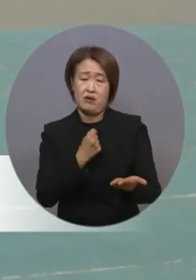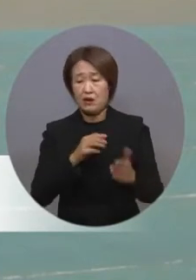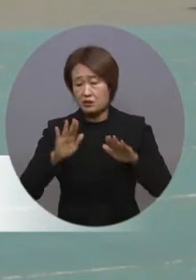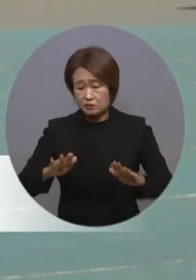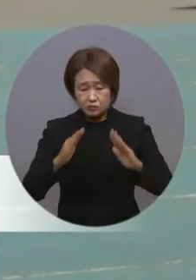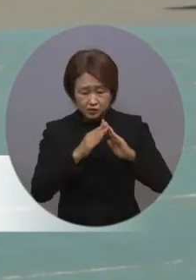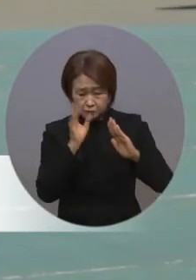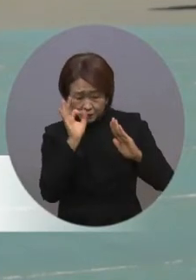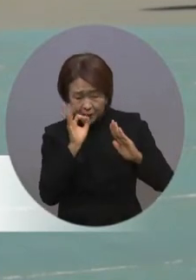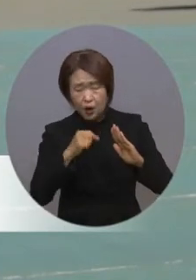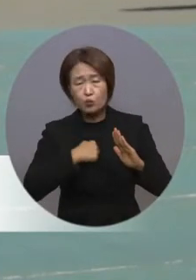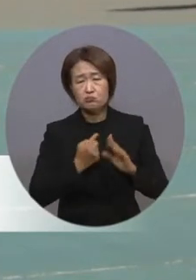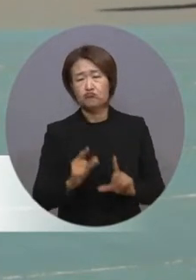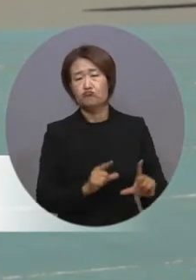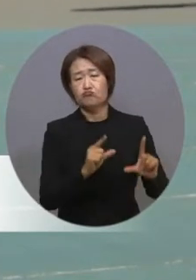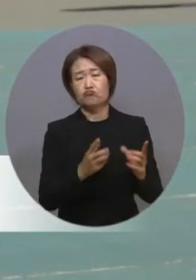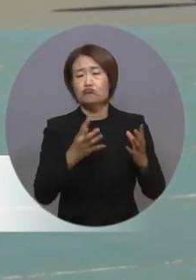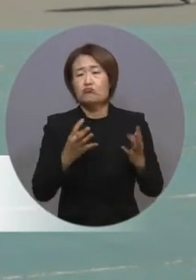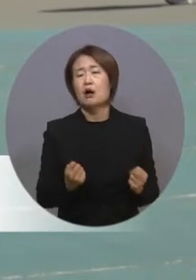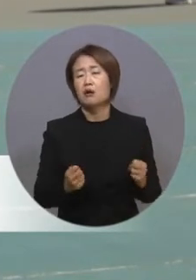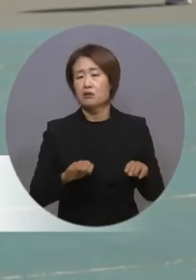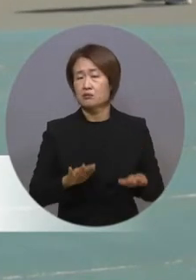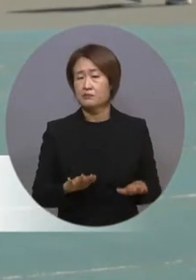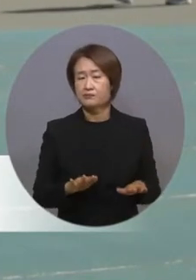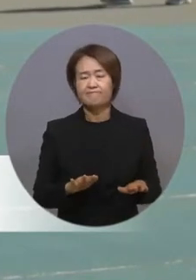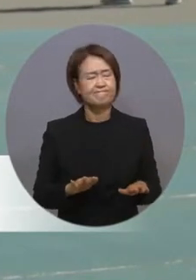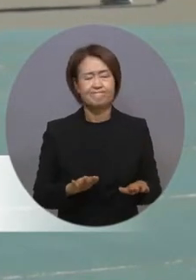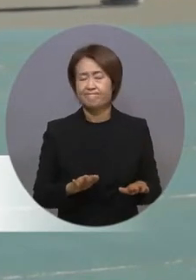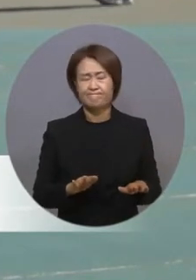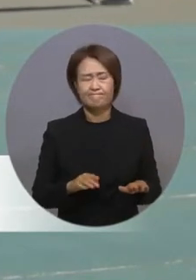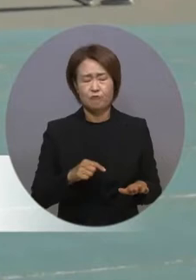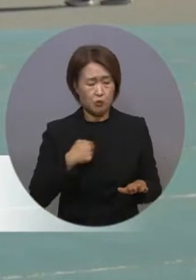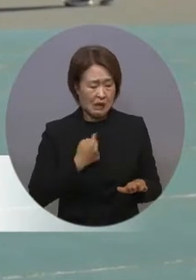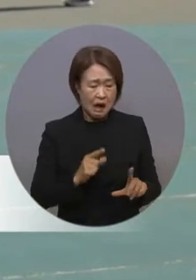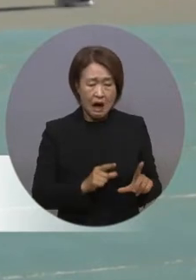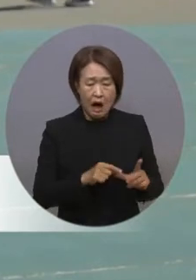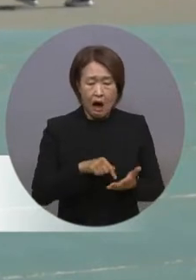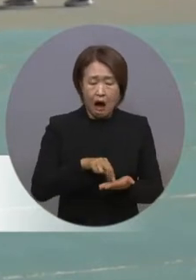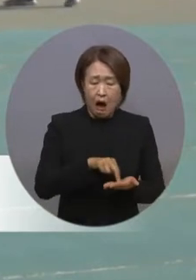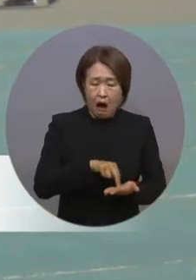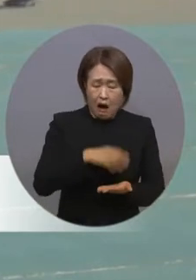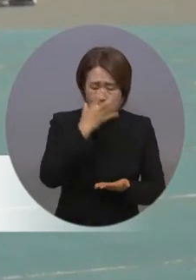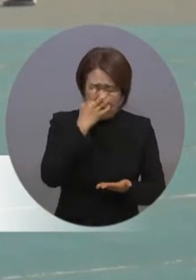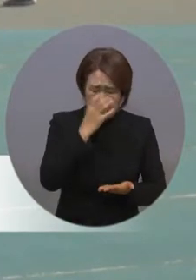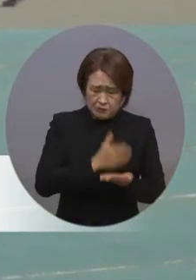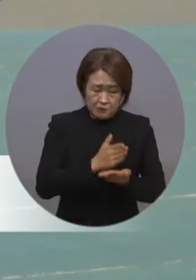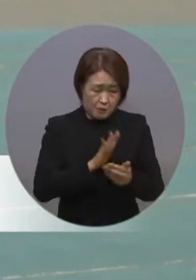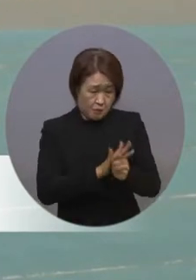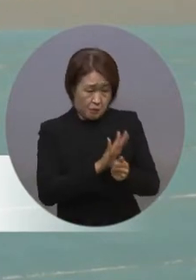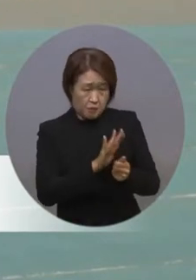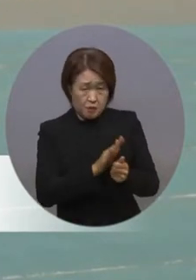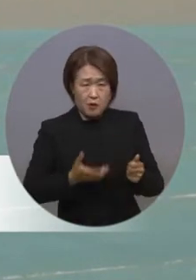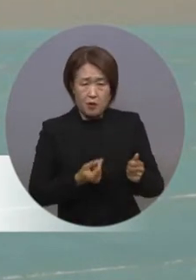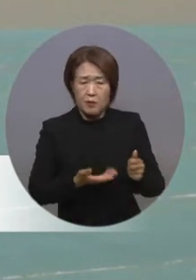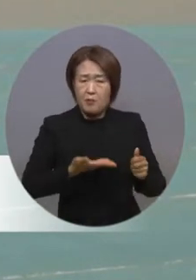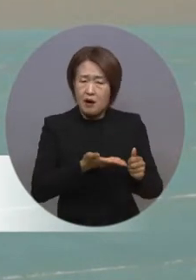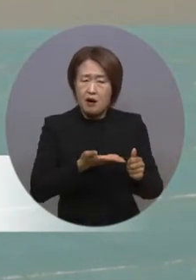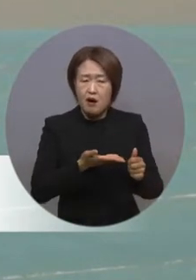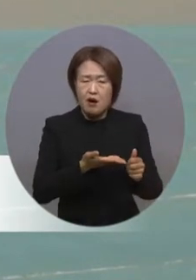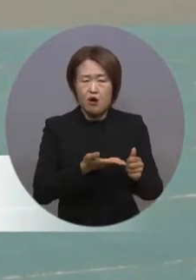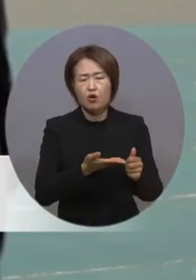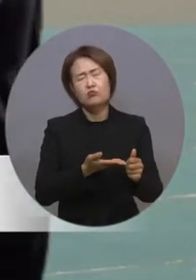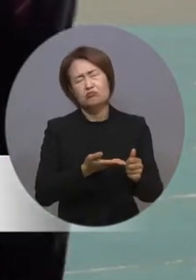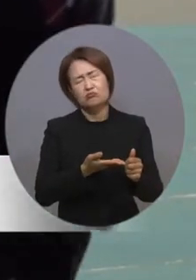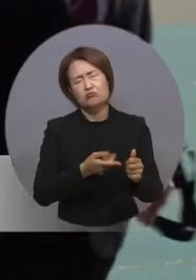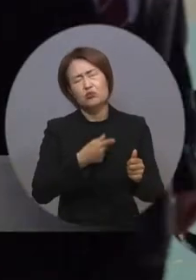사는 노인들이 많지 않습니까? 1세대 가정들이. 그런 분들이 혜택을 받고 이 사회에 정착할 수 있는 그런 노인의